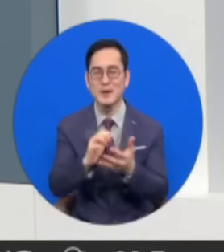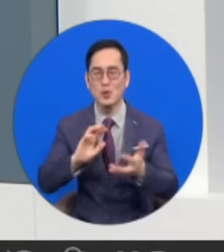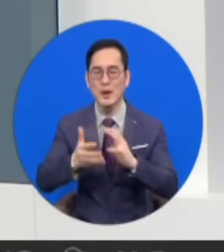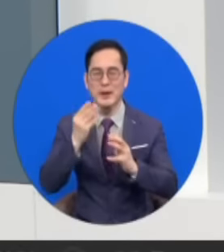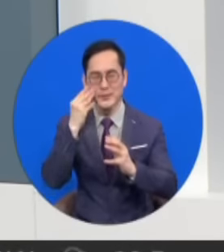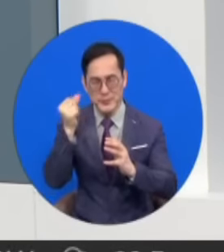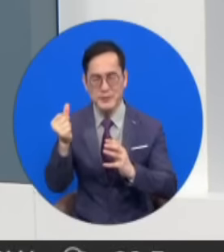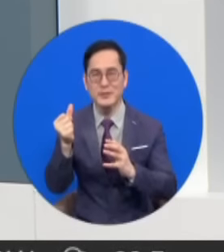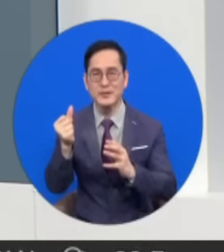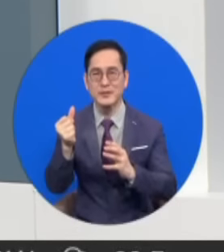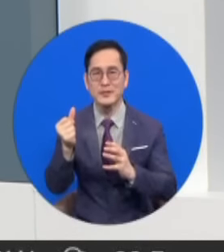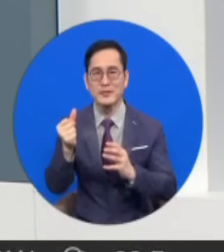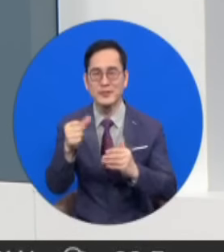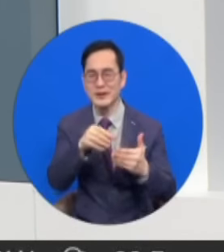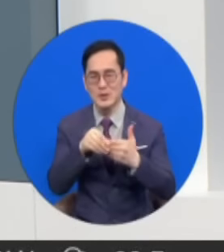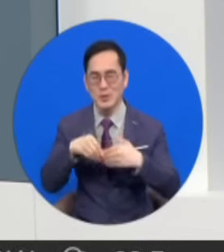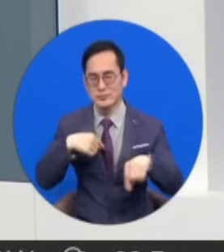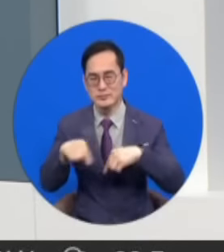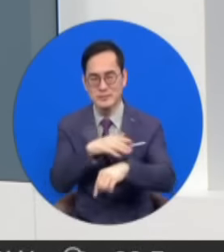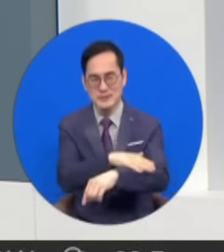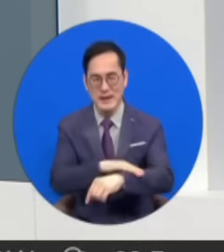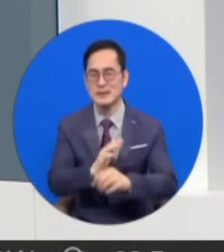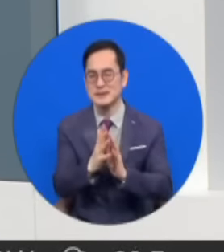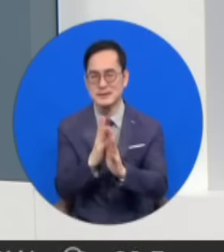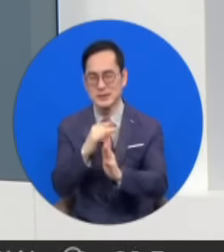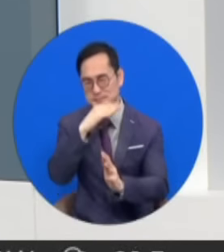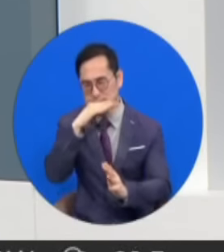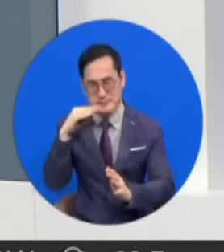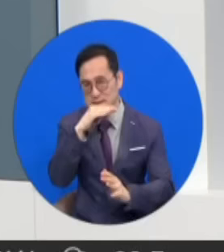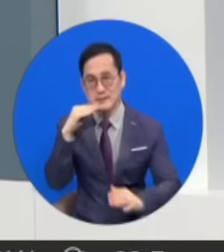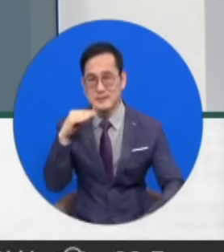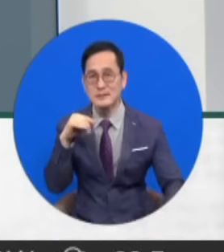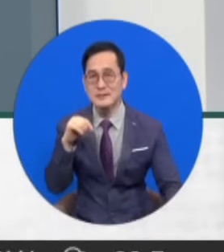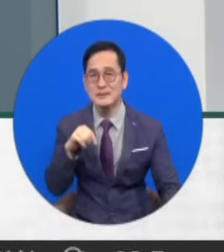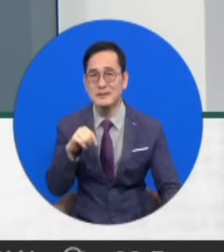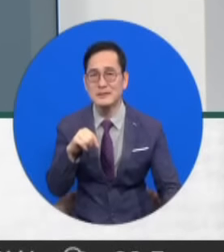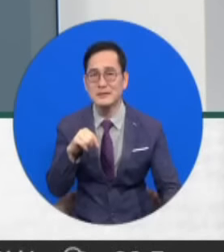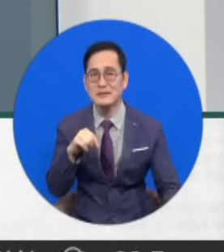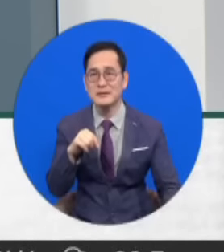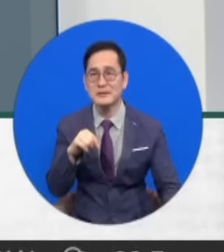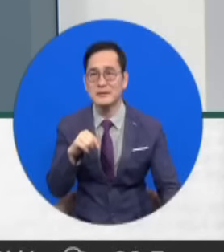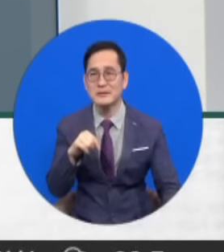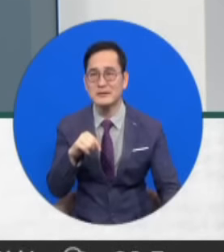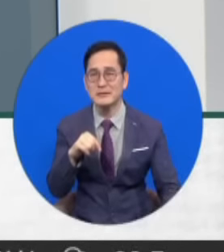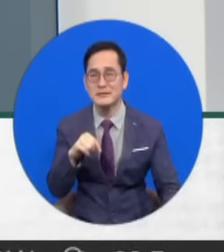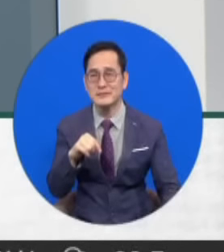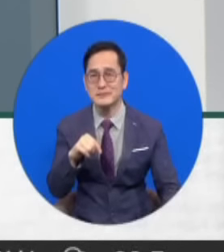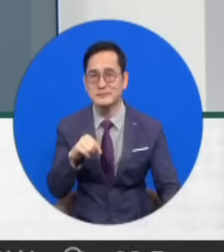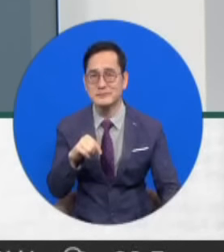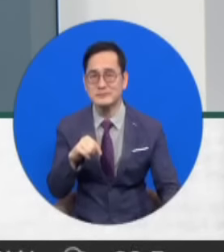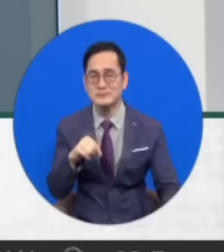원활하게 진행할 수 있는 어떤 질서를 유지하고 뭐 각 의원들의 이야기들이